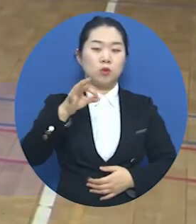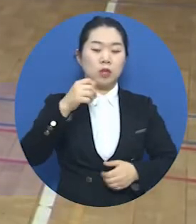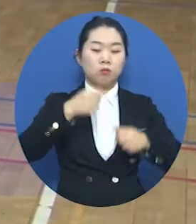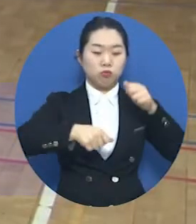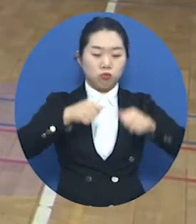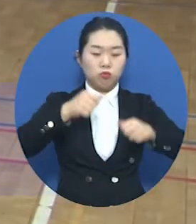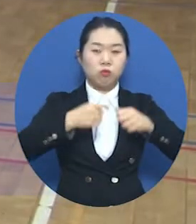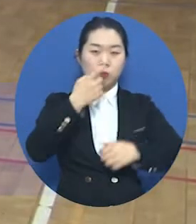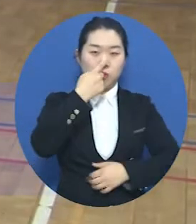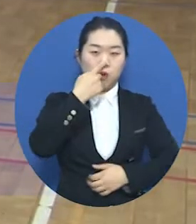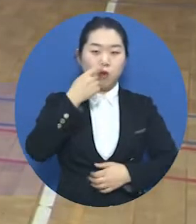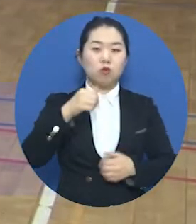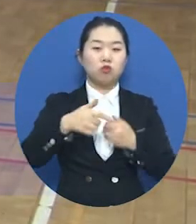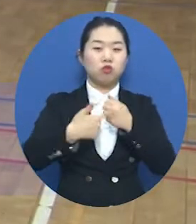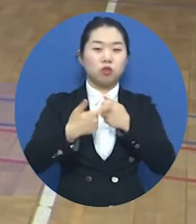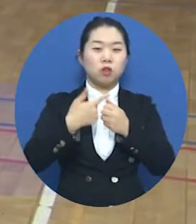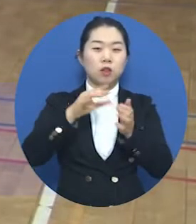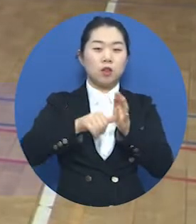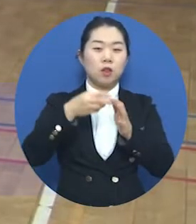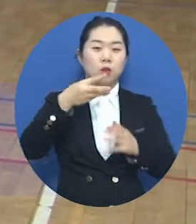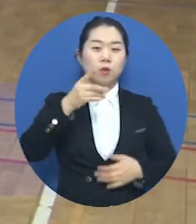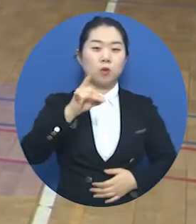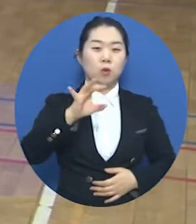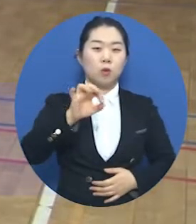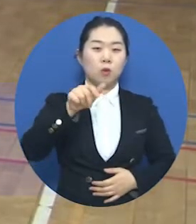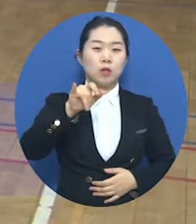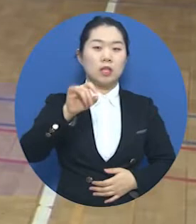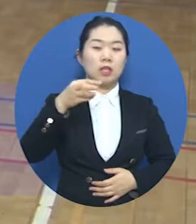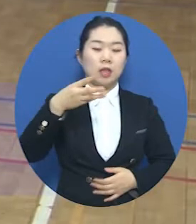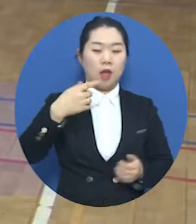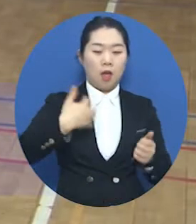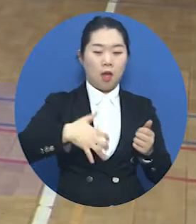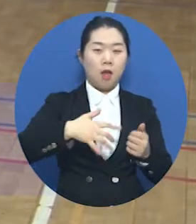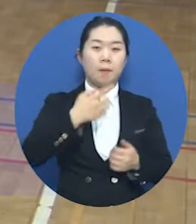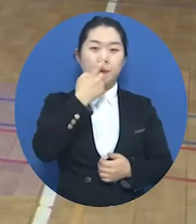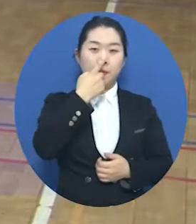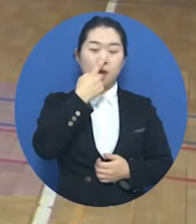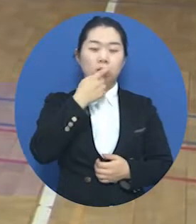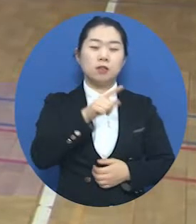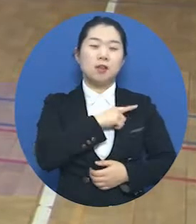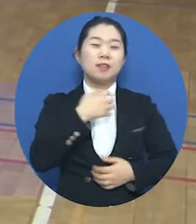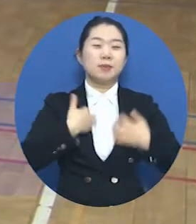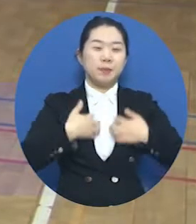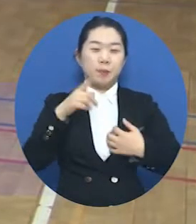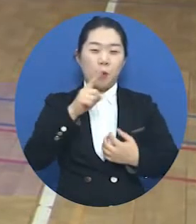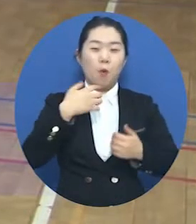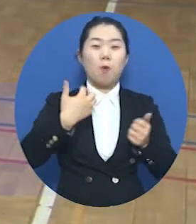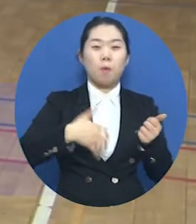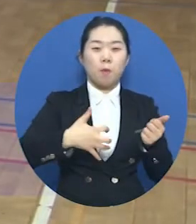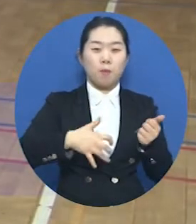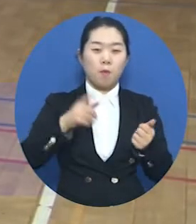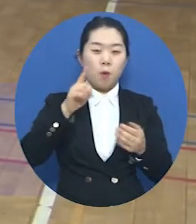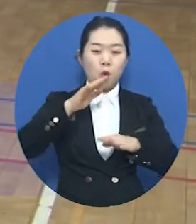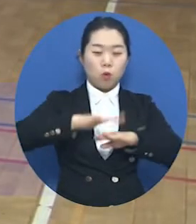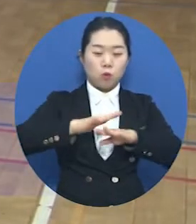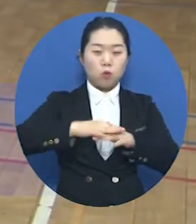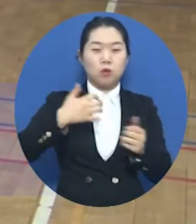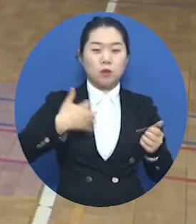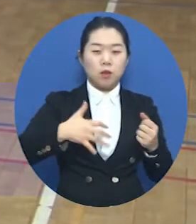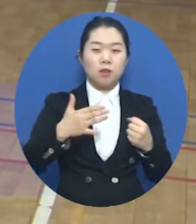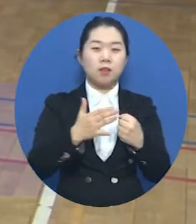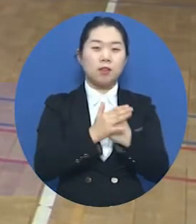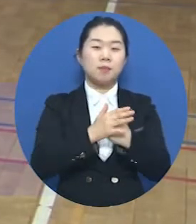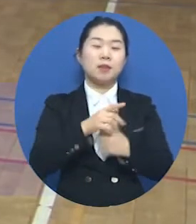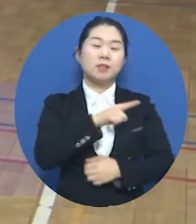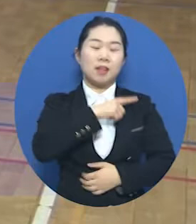배우고 6학년 때는 통기타를 배웠는데 그중 가장 흥미로웠던 악기는 통기타인 것 같습니다. 통기타는 손으로 치고 반주하는